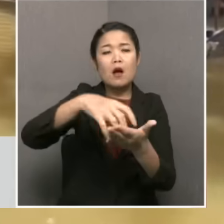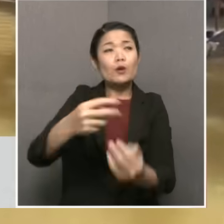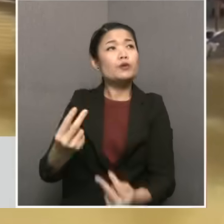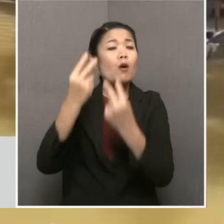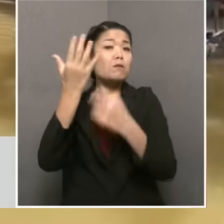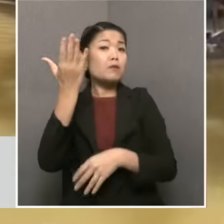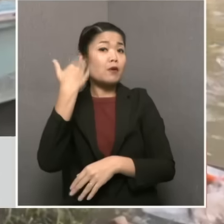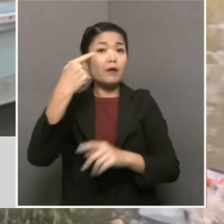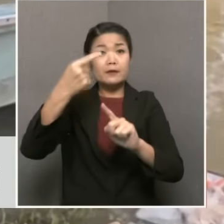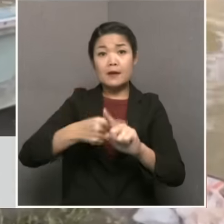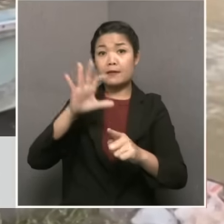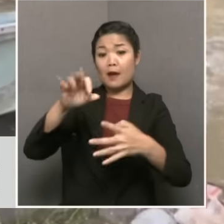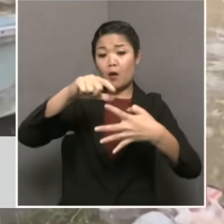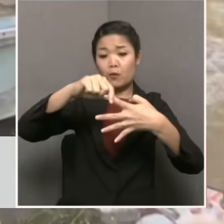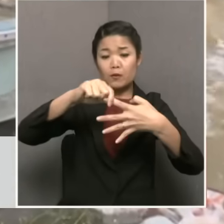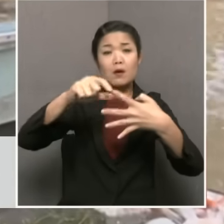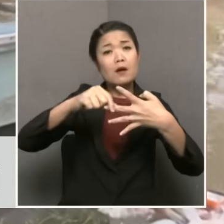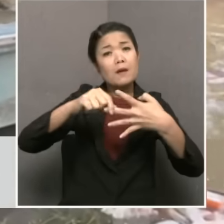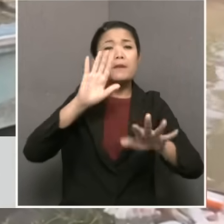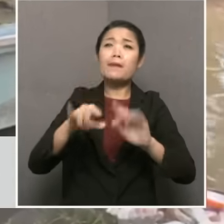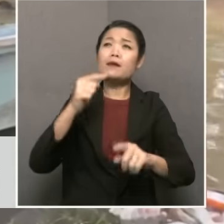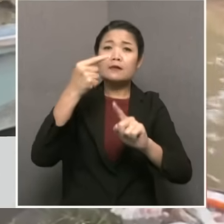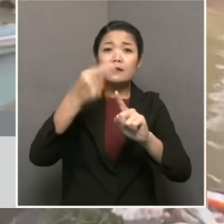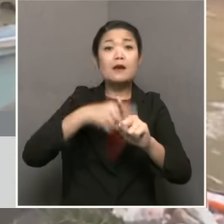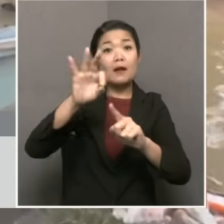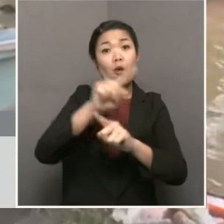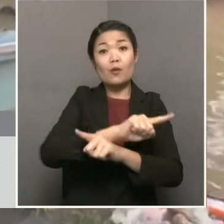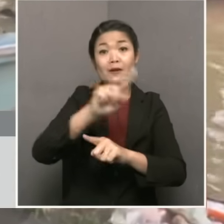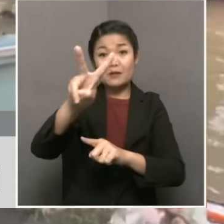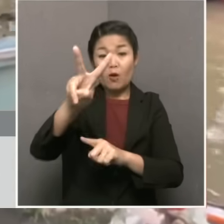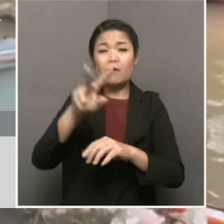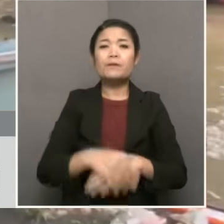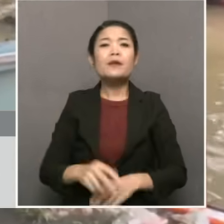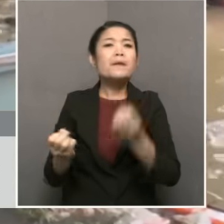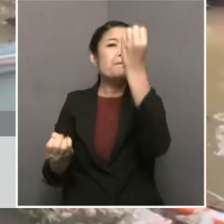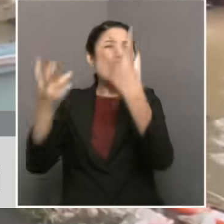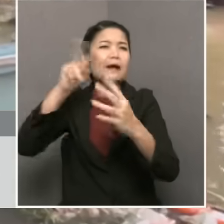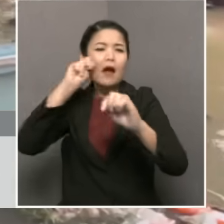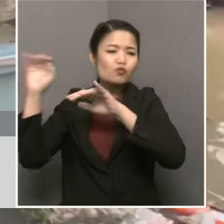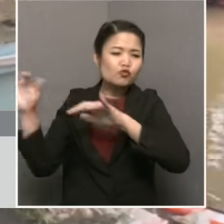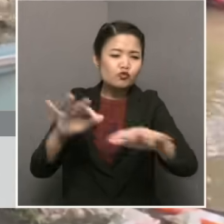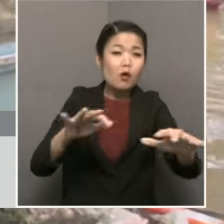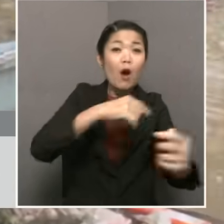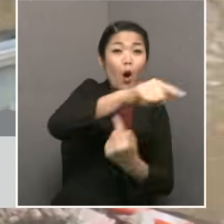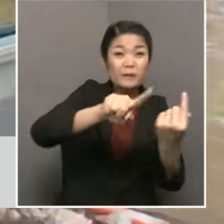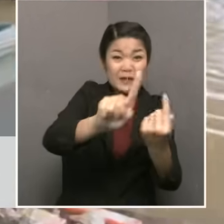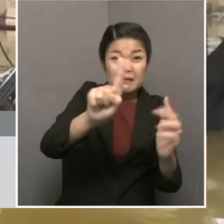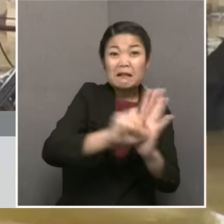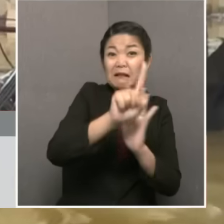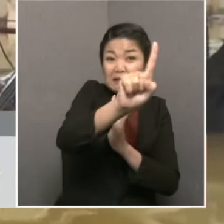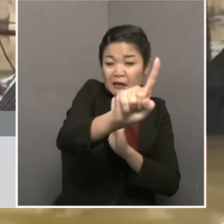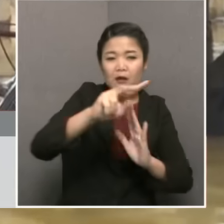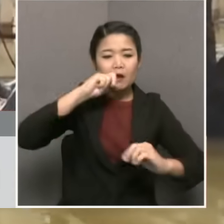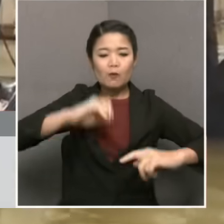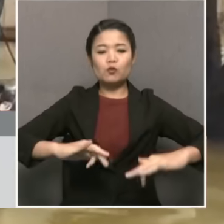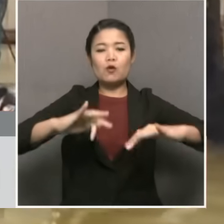แต่ต้นเดือนกันยายนเมื่อประมาณวันที่ 2กันยายนที่ผ่านมาน้ำป่าหลากมาท่วมรอบแรกเต็มพื้นที่นานประมาณ